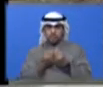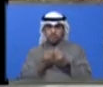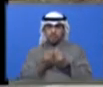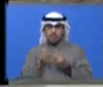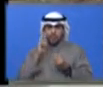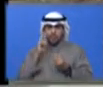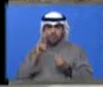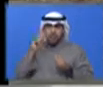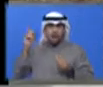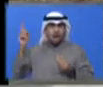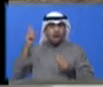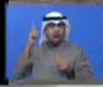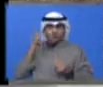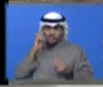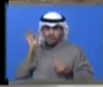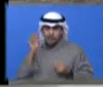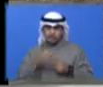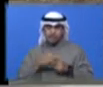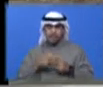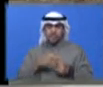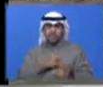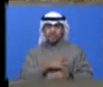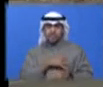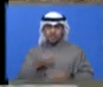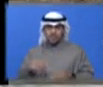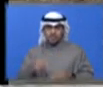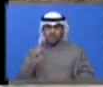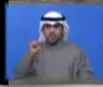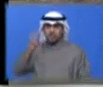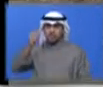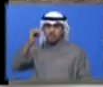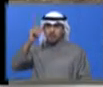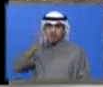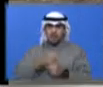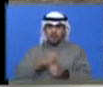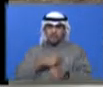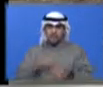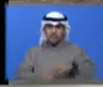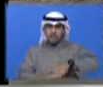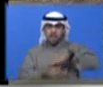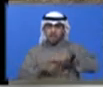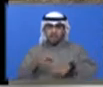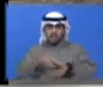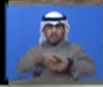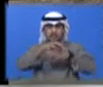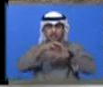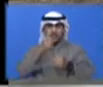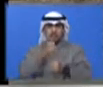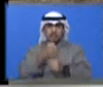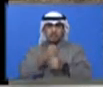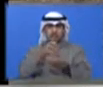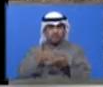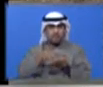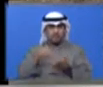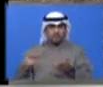يعتبر تقدير عالمي ويحمل الرمزية الكبيرة لشعب كريم ما زال واستمر